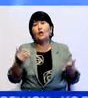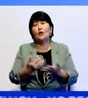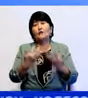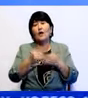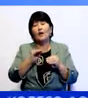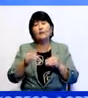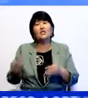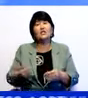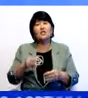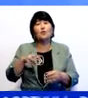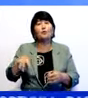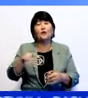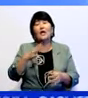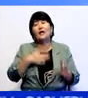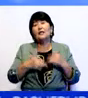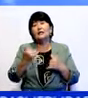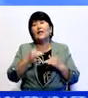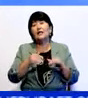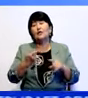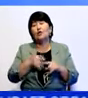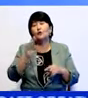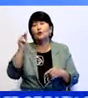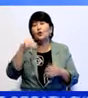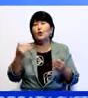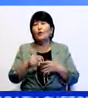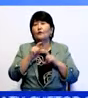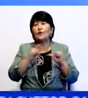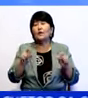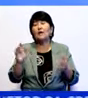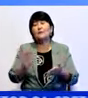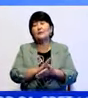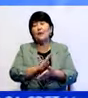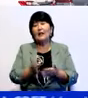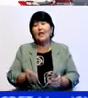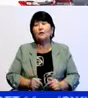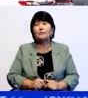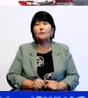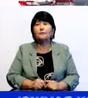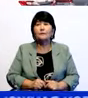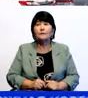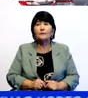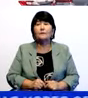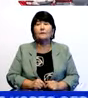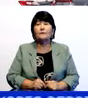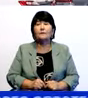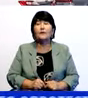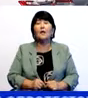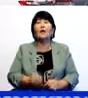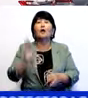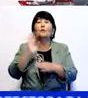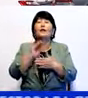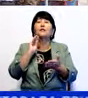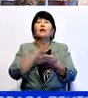жители микрорайона рада за детей которые будут учиться в новой школе бесплатно в послании было